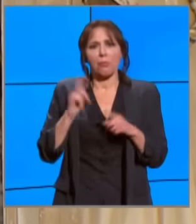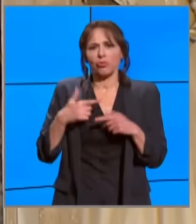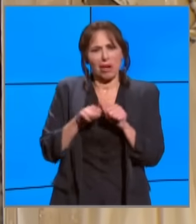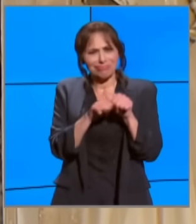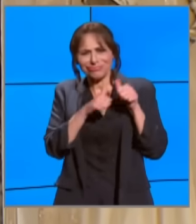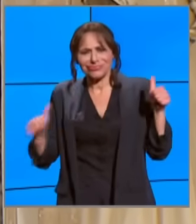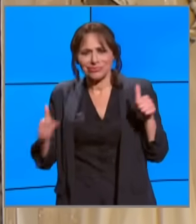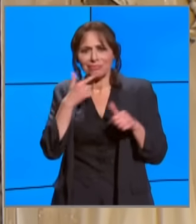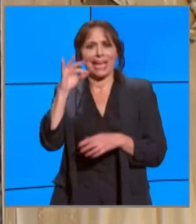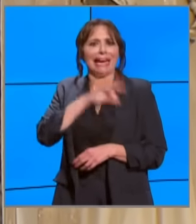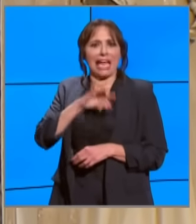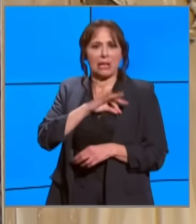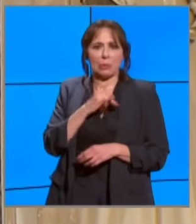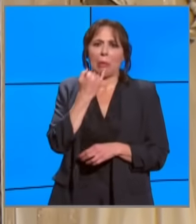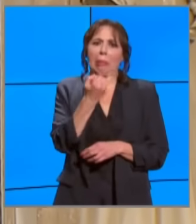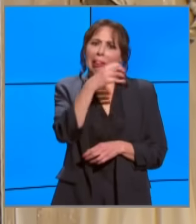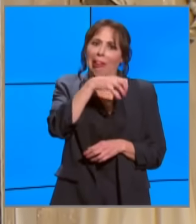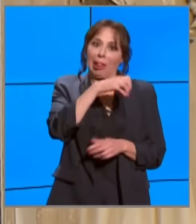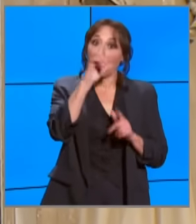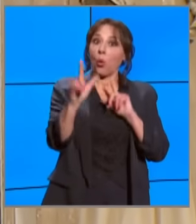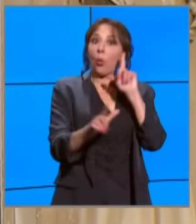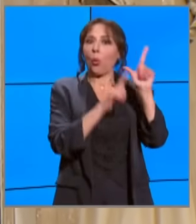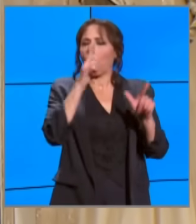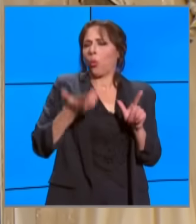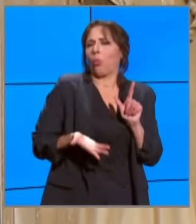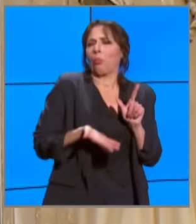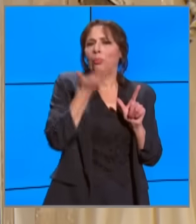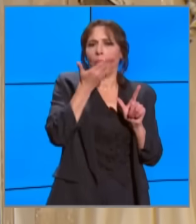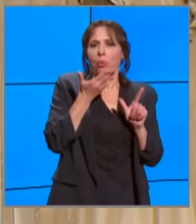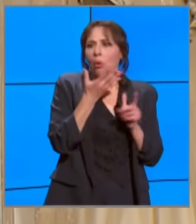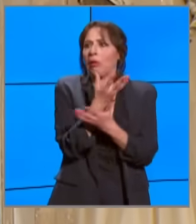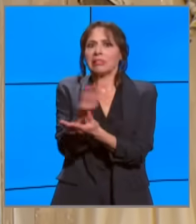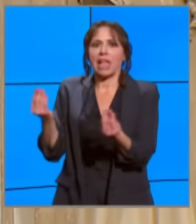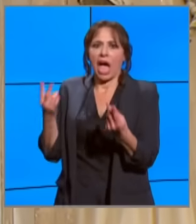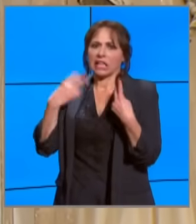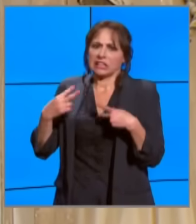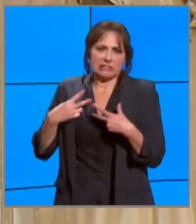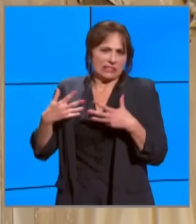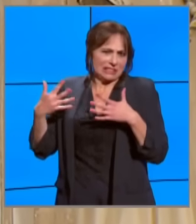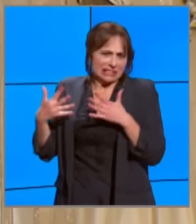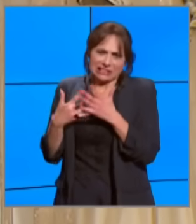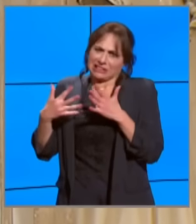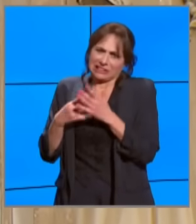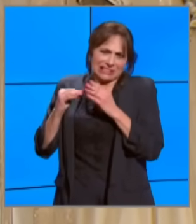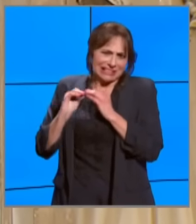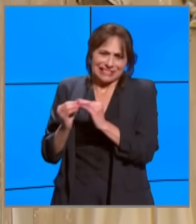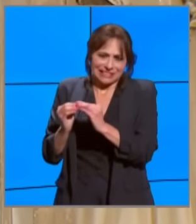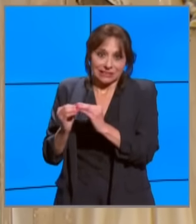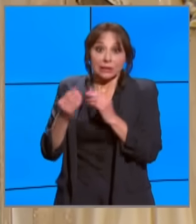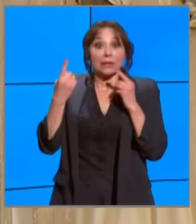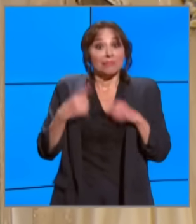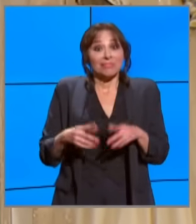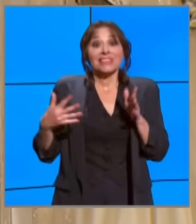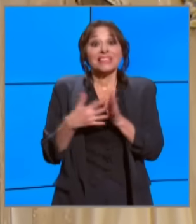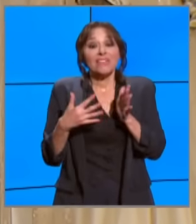tra pochi super privilegiati e tanti che vivono nel disagio e difficoltà che si incontrano nel